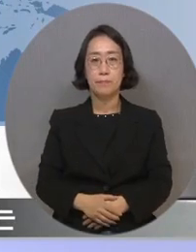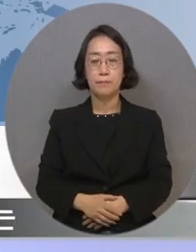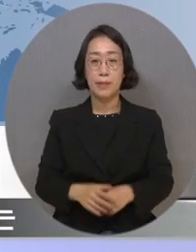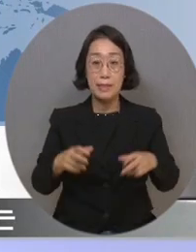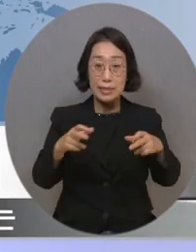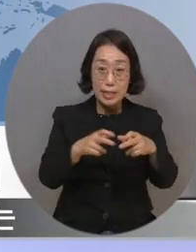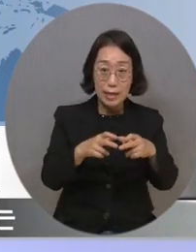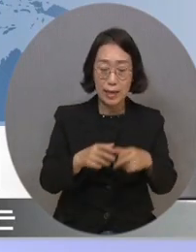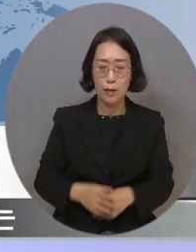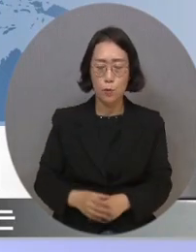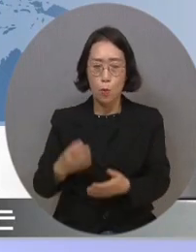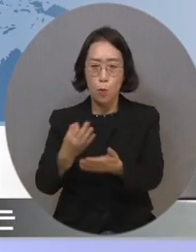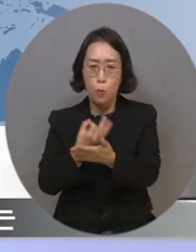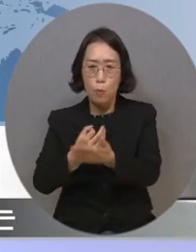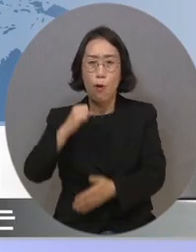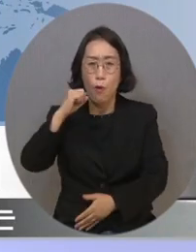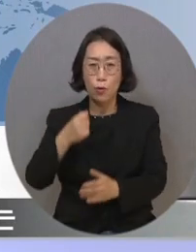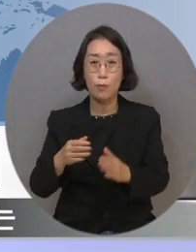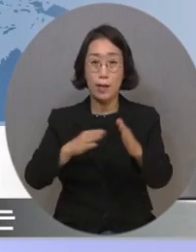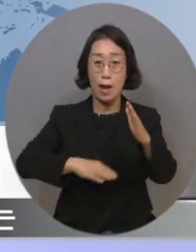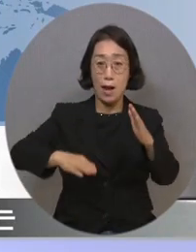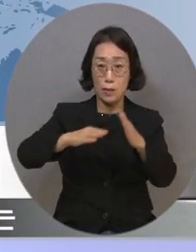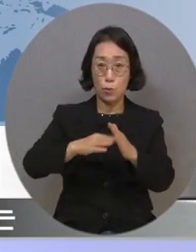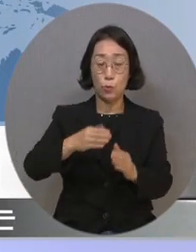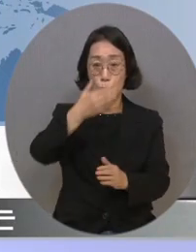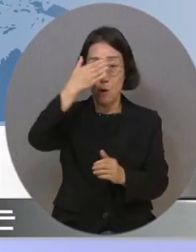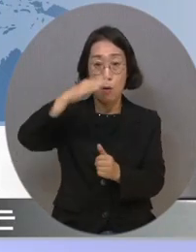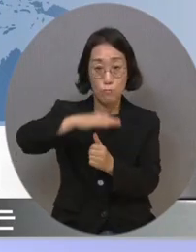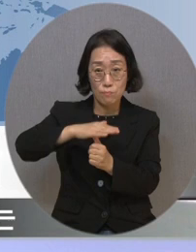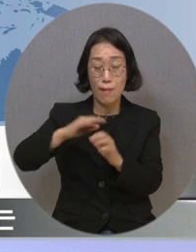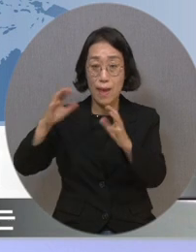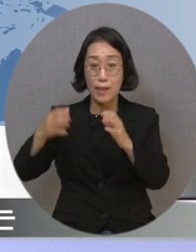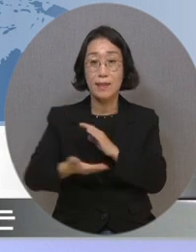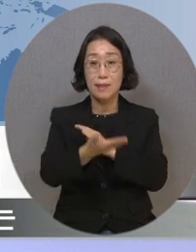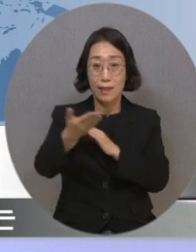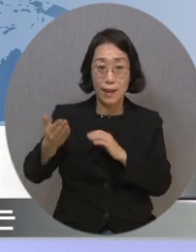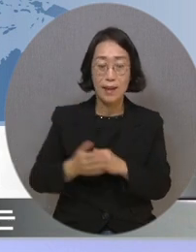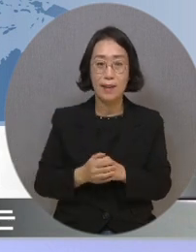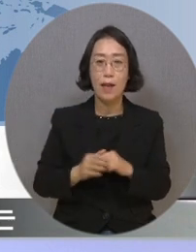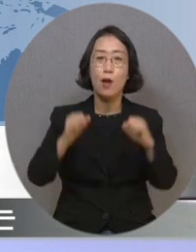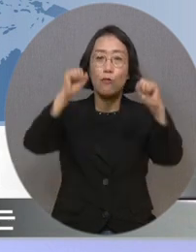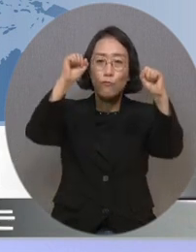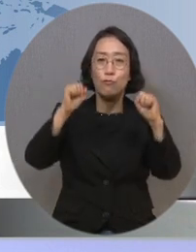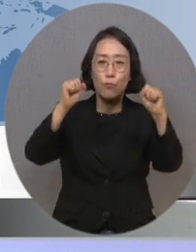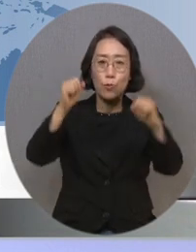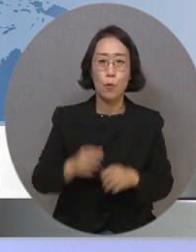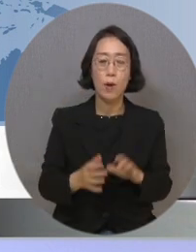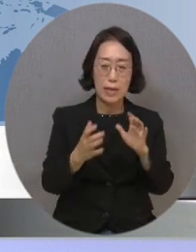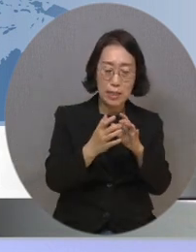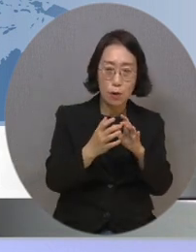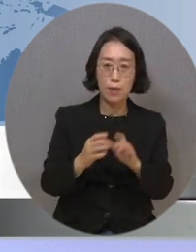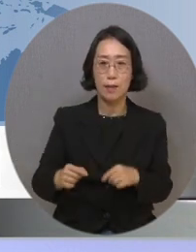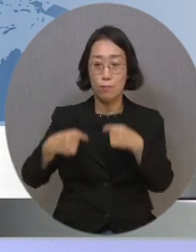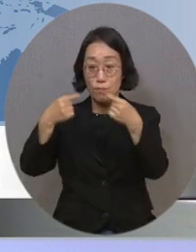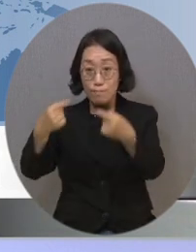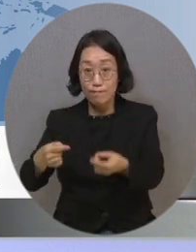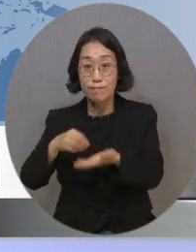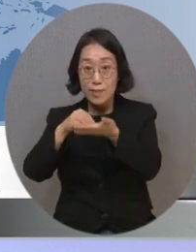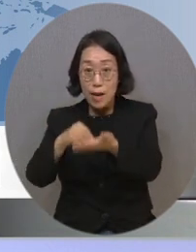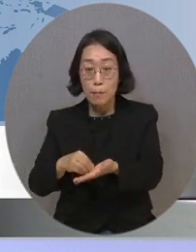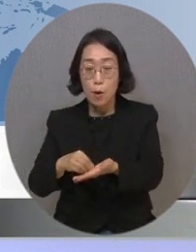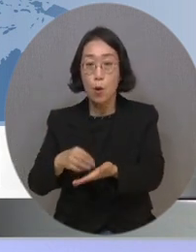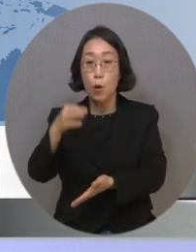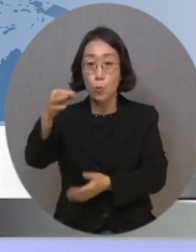장애인과 저소득층 유아 청소년에게 온오프라인 스포츠 강좌 수강료를 지원하는 내년도 스포츠 강좌